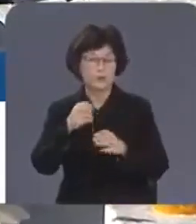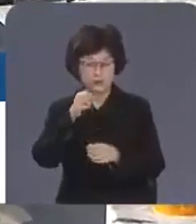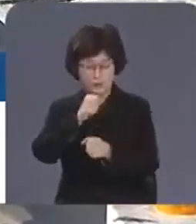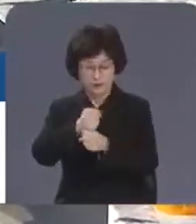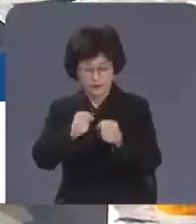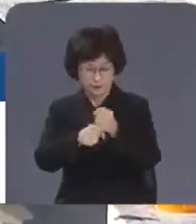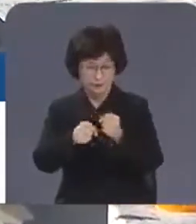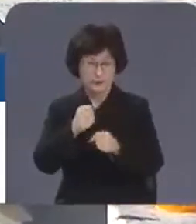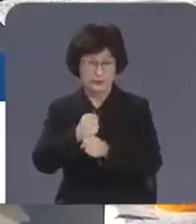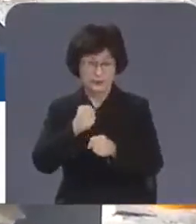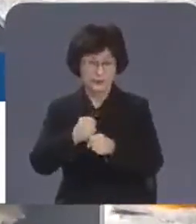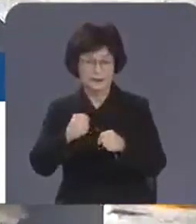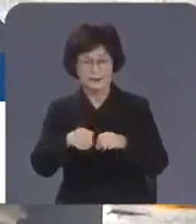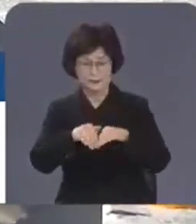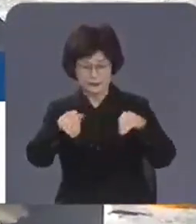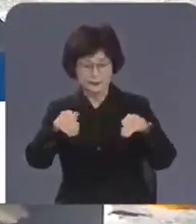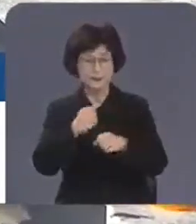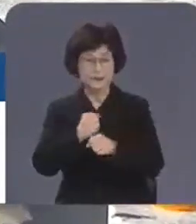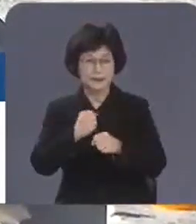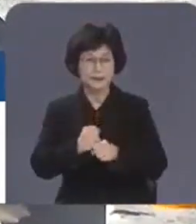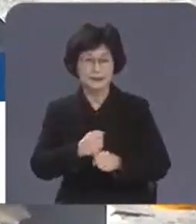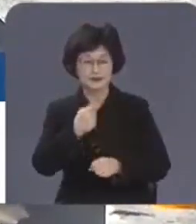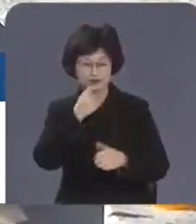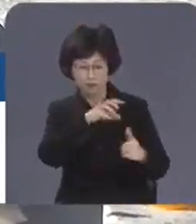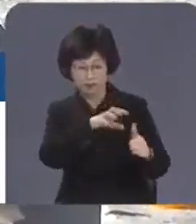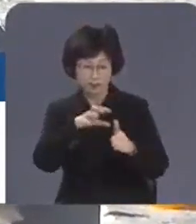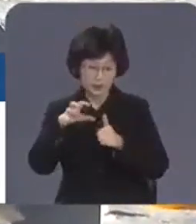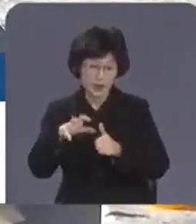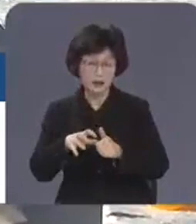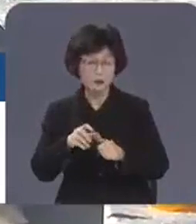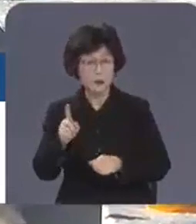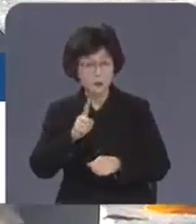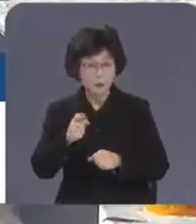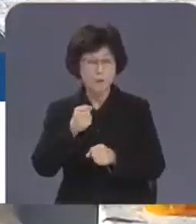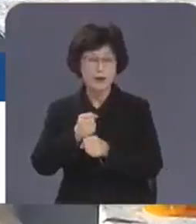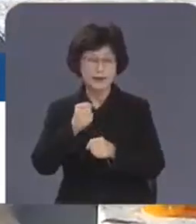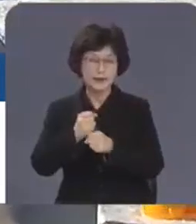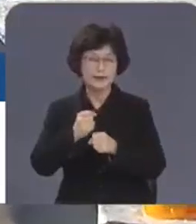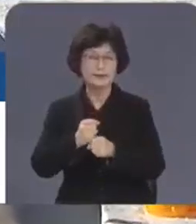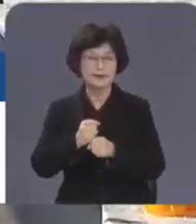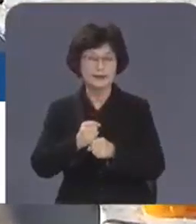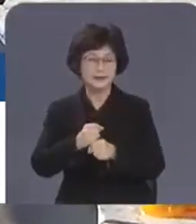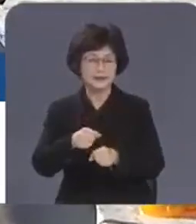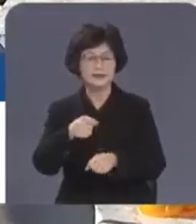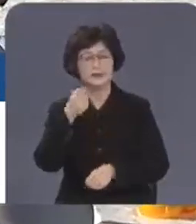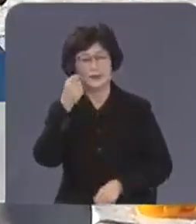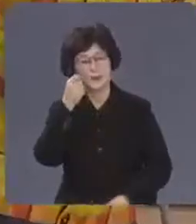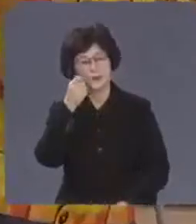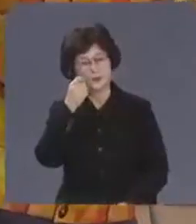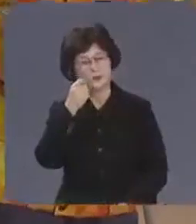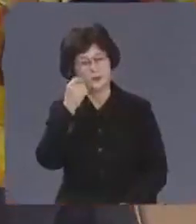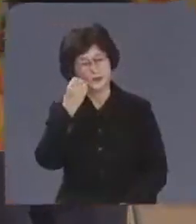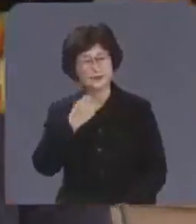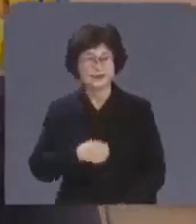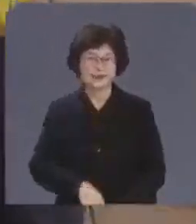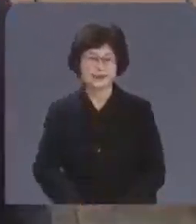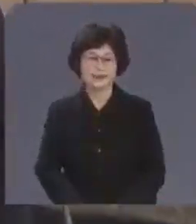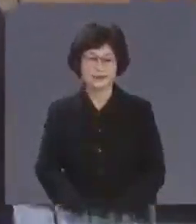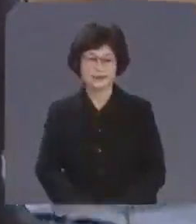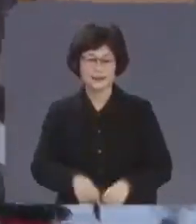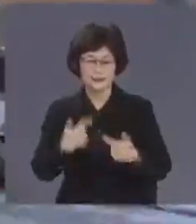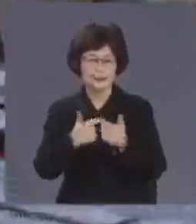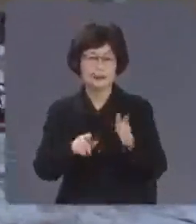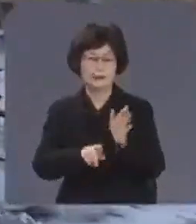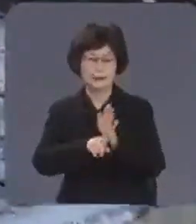벽 같은 것도 만들었어요. 이렇게 눈을 보고 눈으로 무언가를 할 수 있는 게 좀 특이했어요. 오늘 부산의 낮